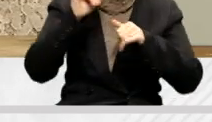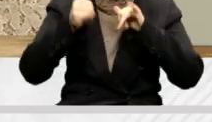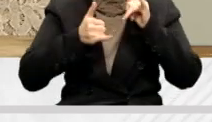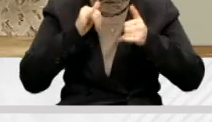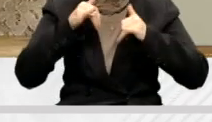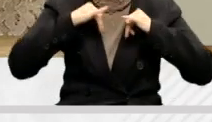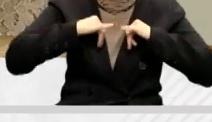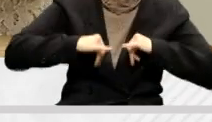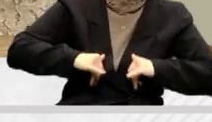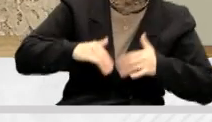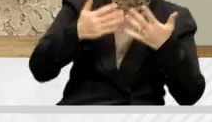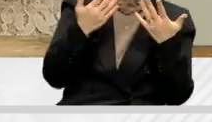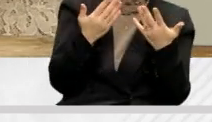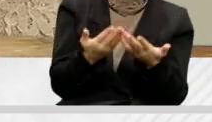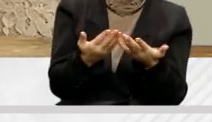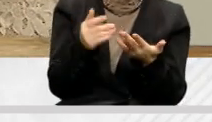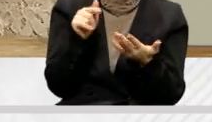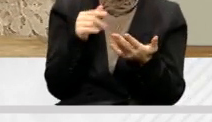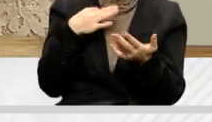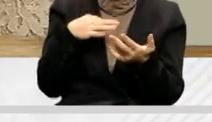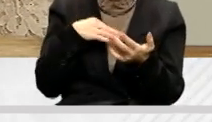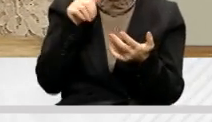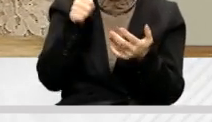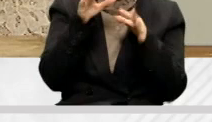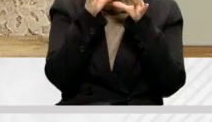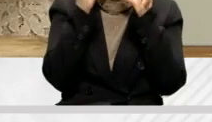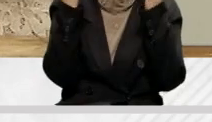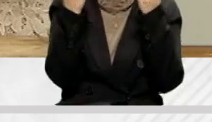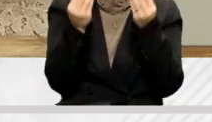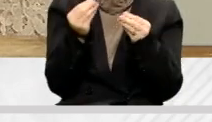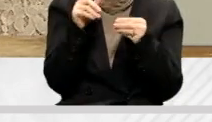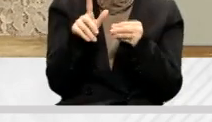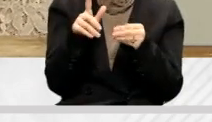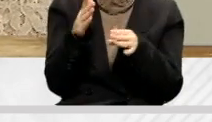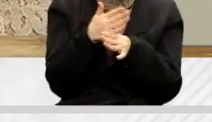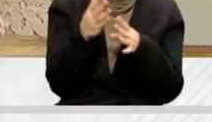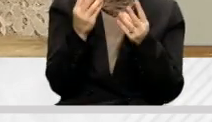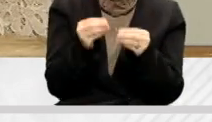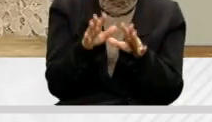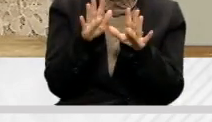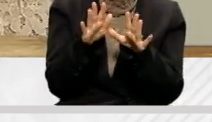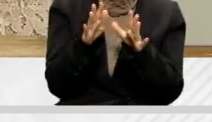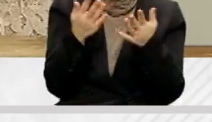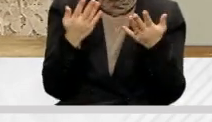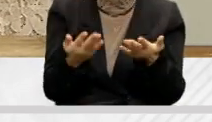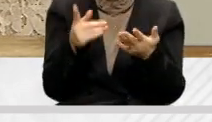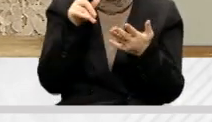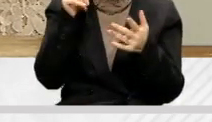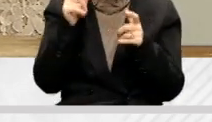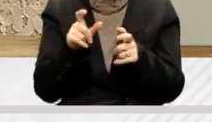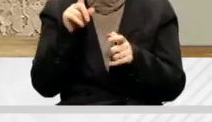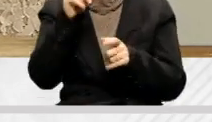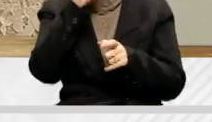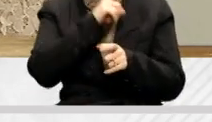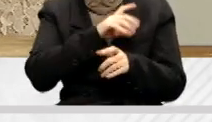ve yedik içtik örneğin. Bugüne daha mutlu başlamamız gerekiyordu. Neden başlamıyoruz? Demek ki bir yerde bir hata var. Peki